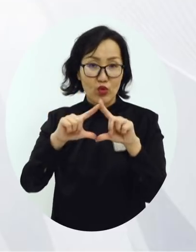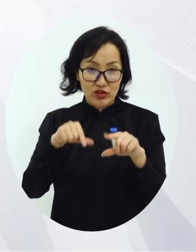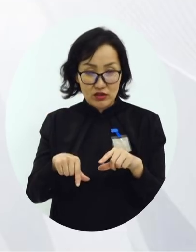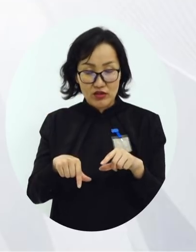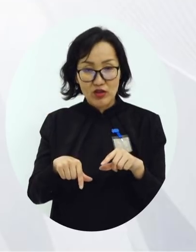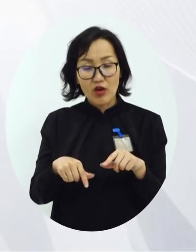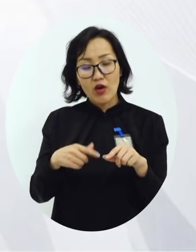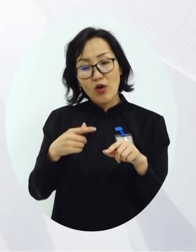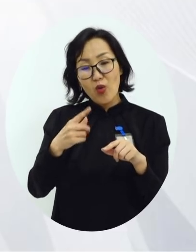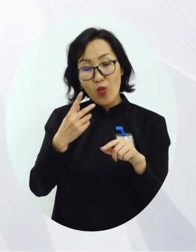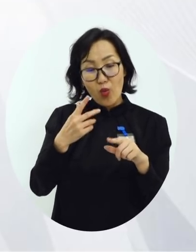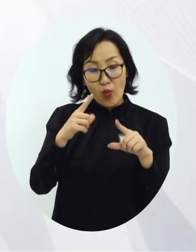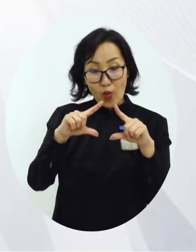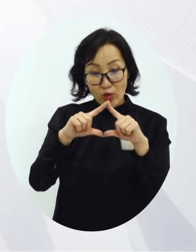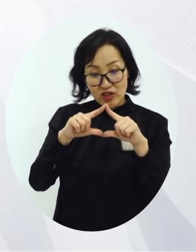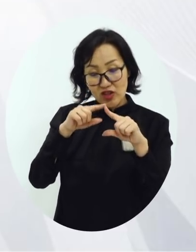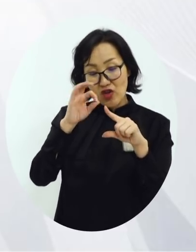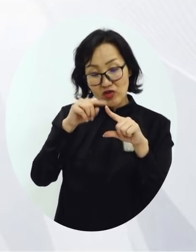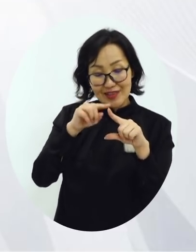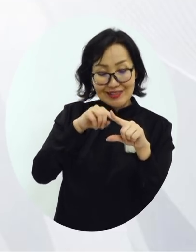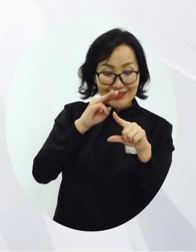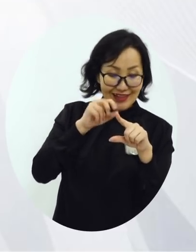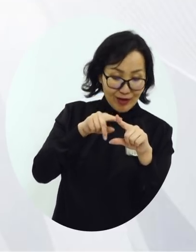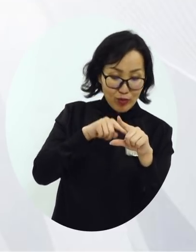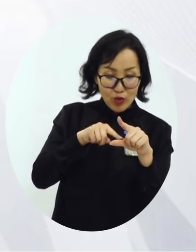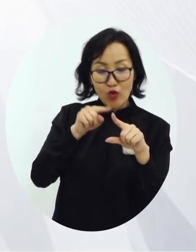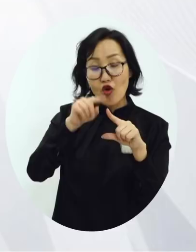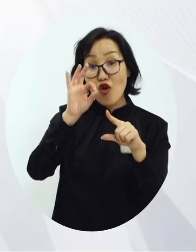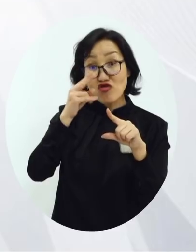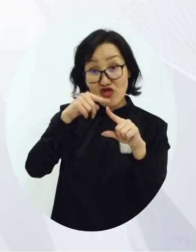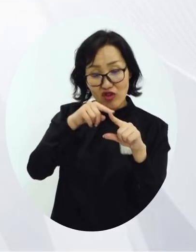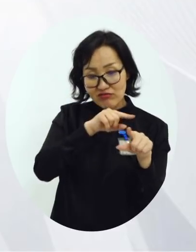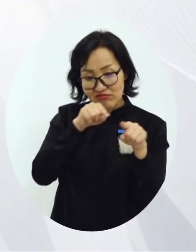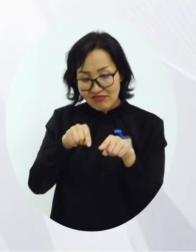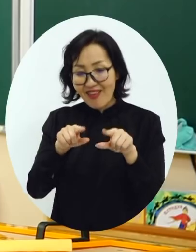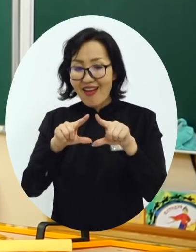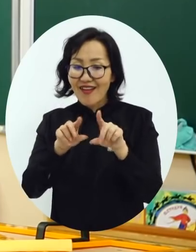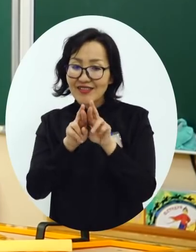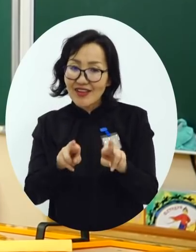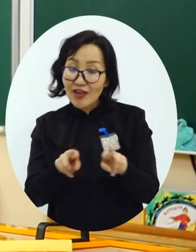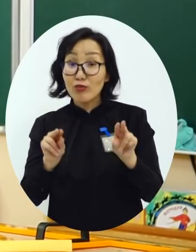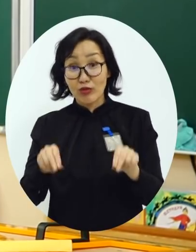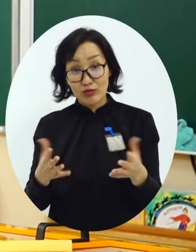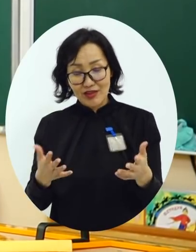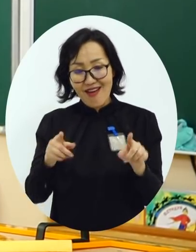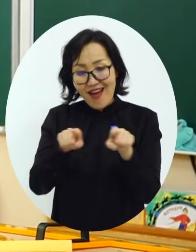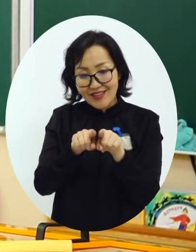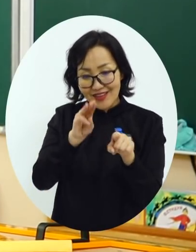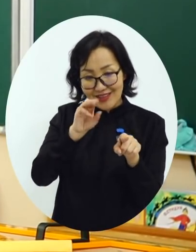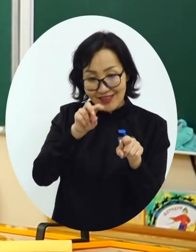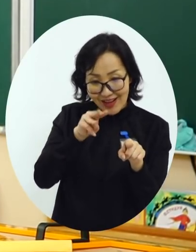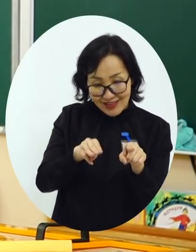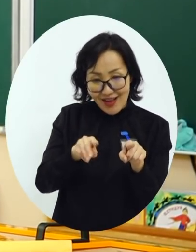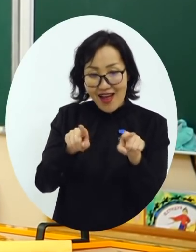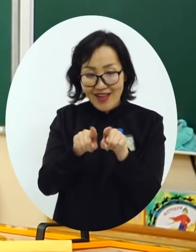Гурвалжныг тал буюу өнцгөр нь ангилахыг үзлээ. Адил талт, адил